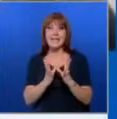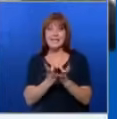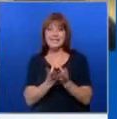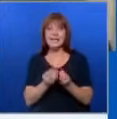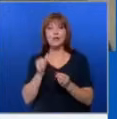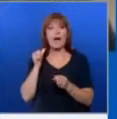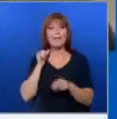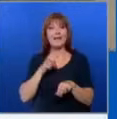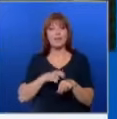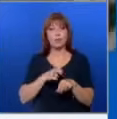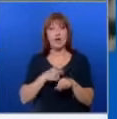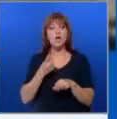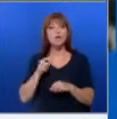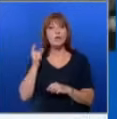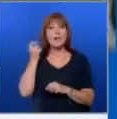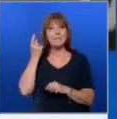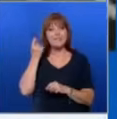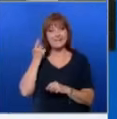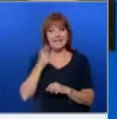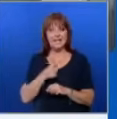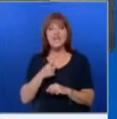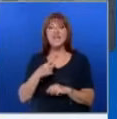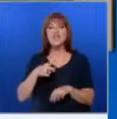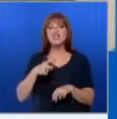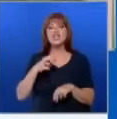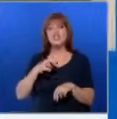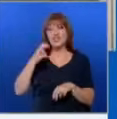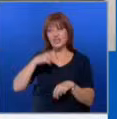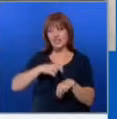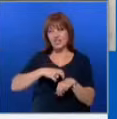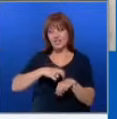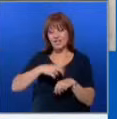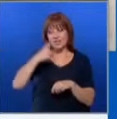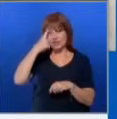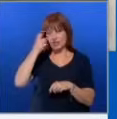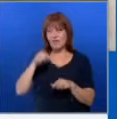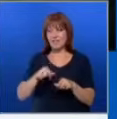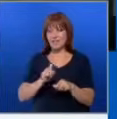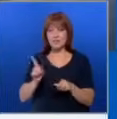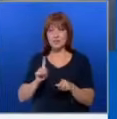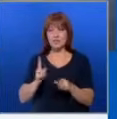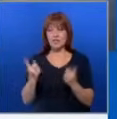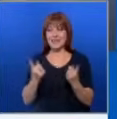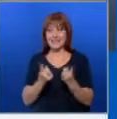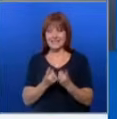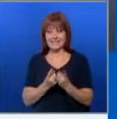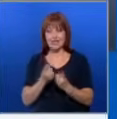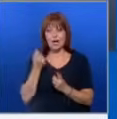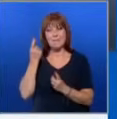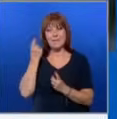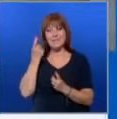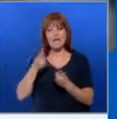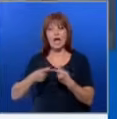Ахмед Доган. Другия председател на ДПС, Джевдет Чакъров, днес не присъстваше на тази среща на председателите